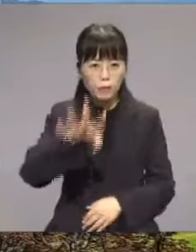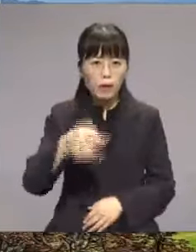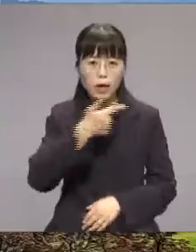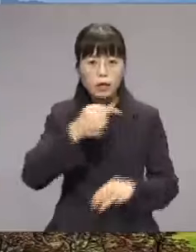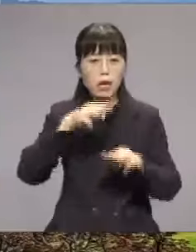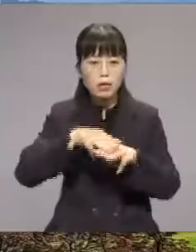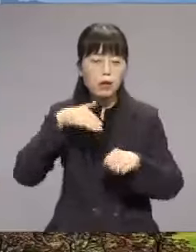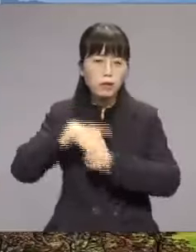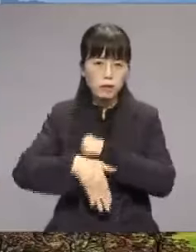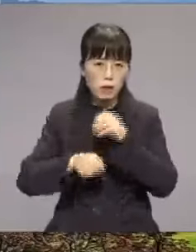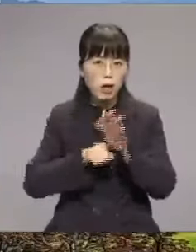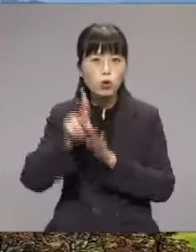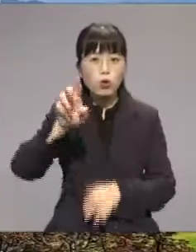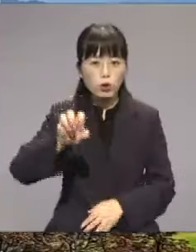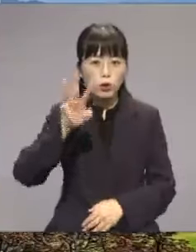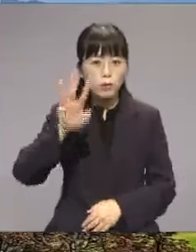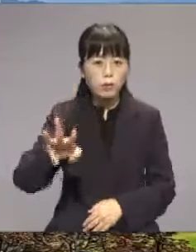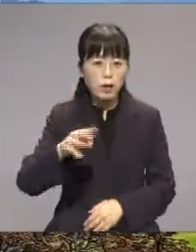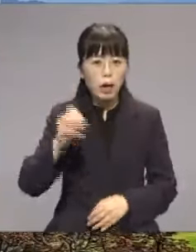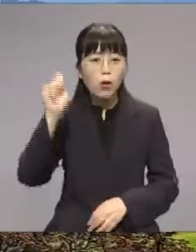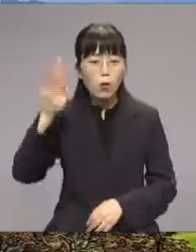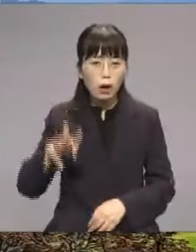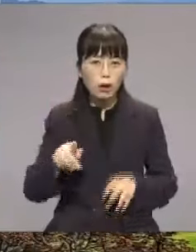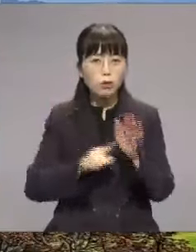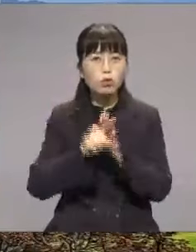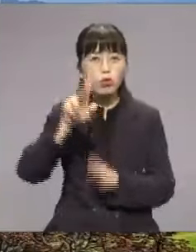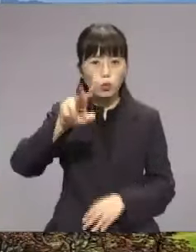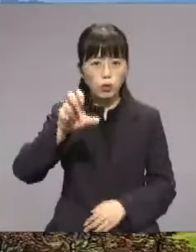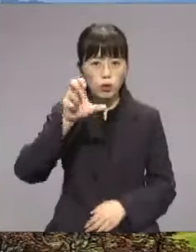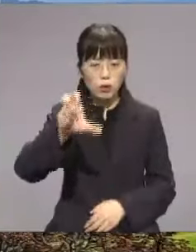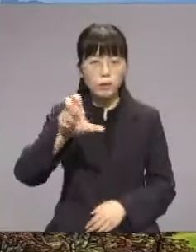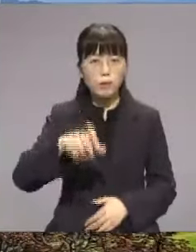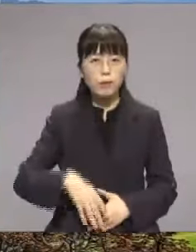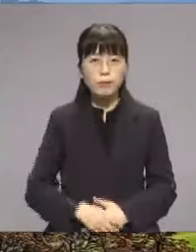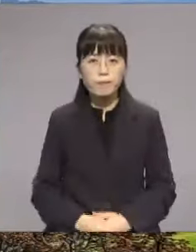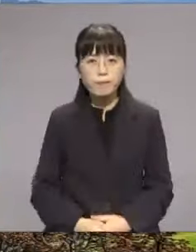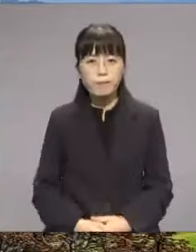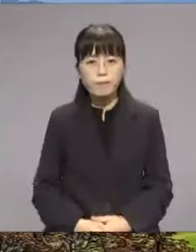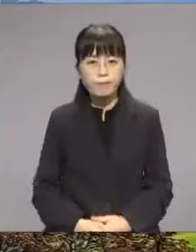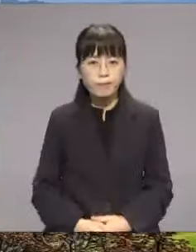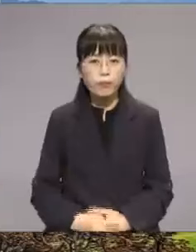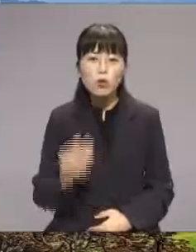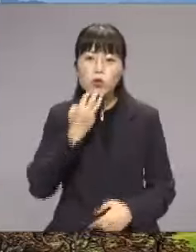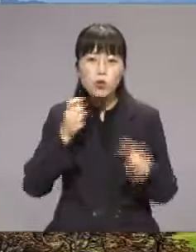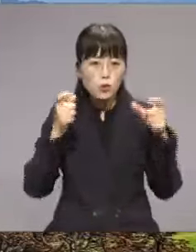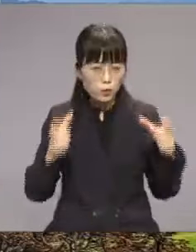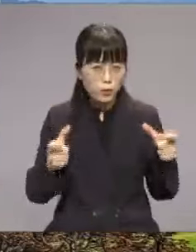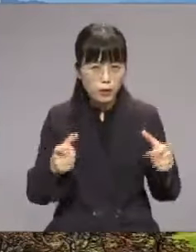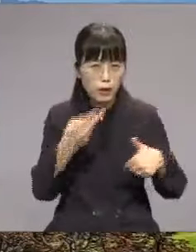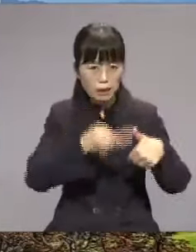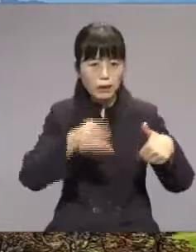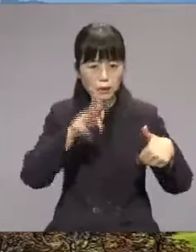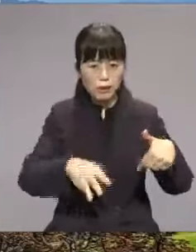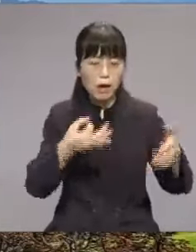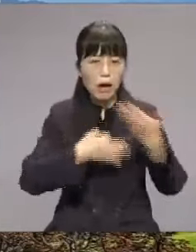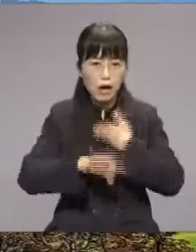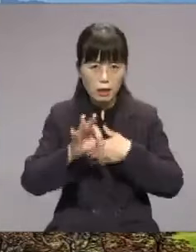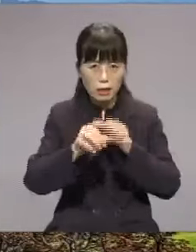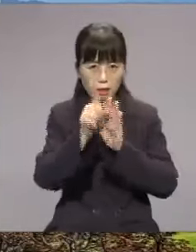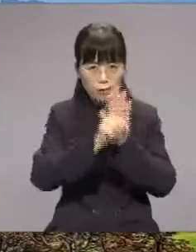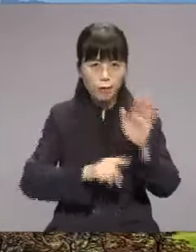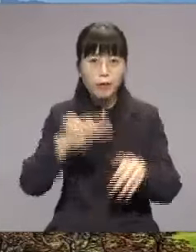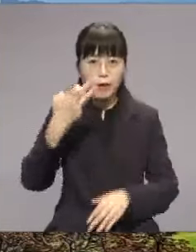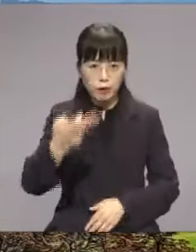대전과 대구가 23도 광주는 25도까지 오르겠습니다 수도권 지역은 인천이 아침 체저